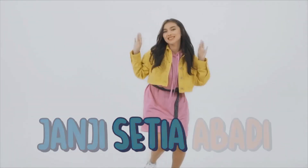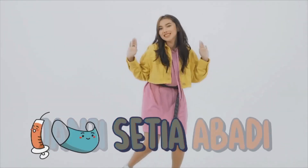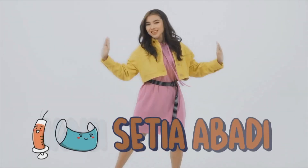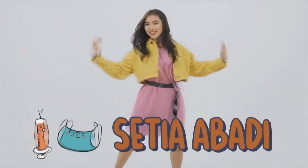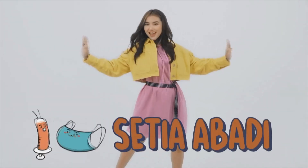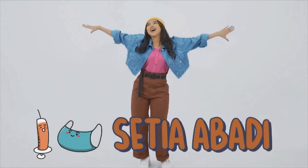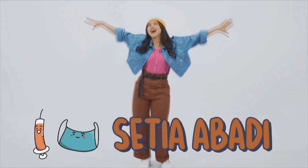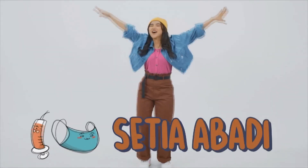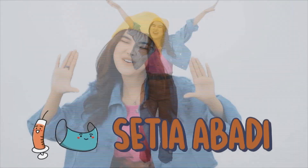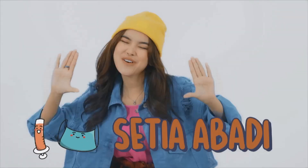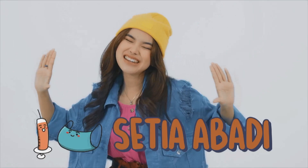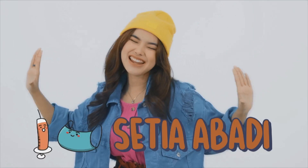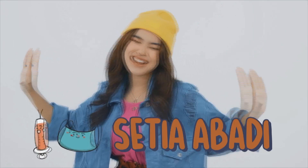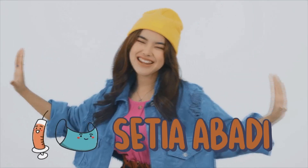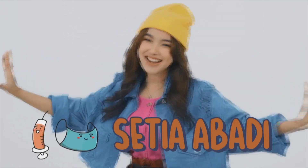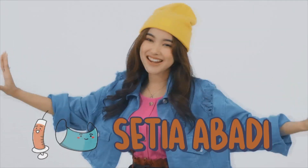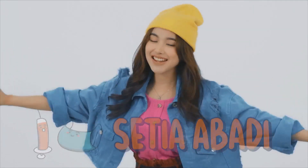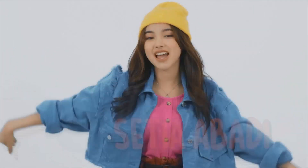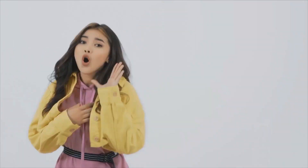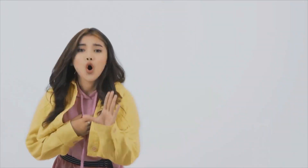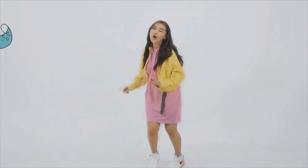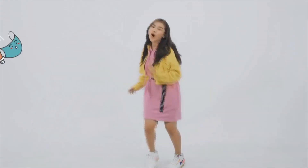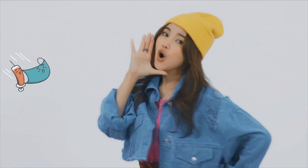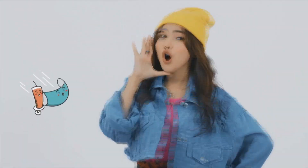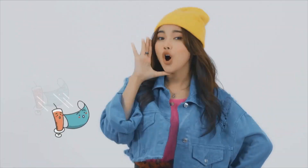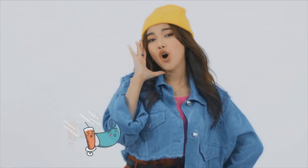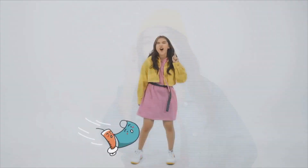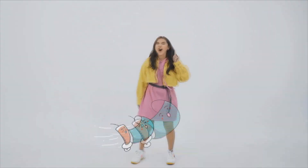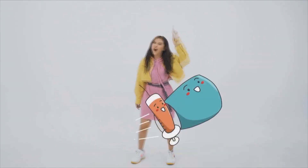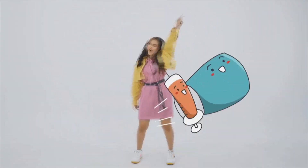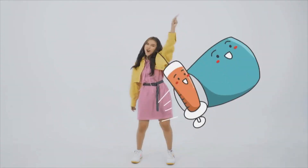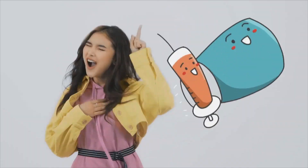setia setia Abadi